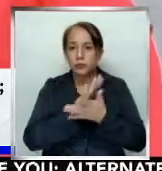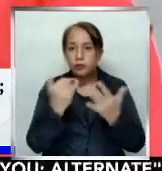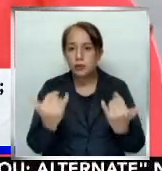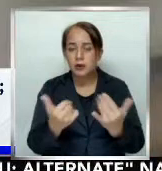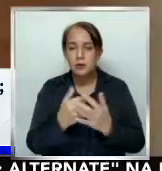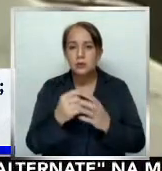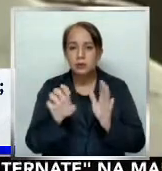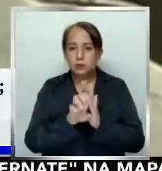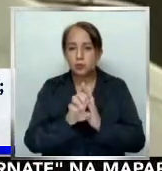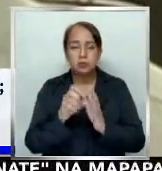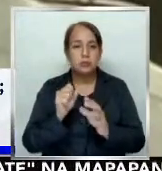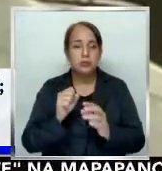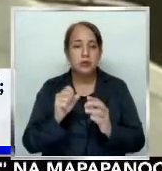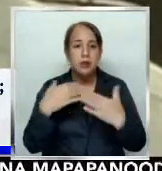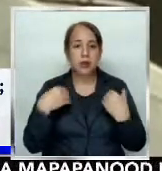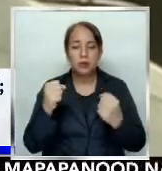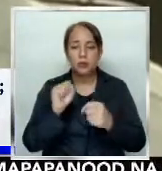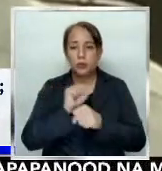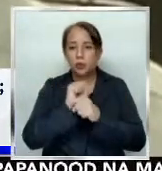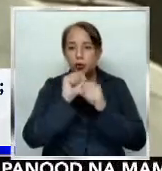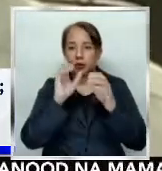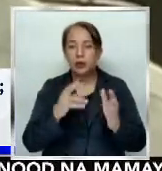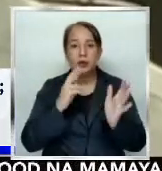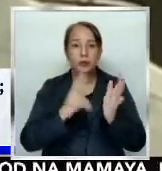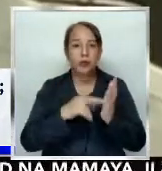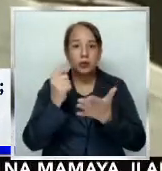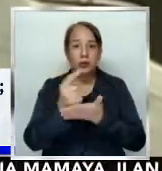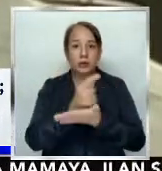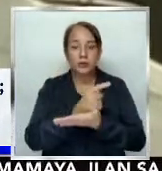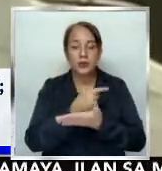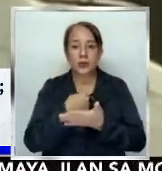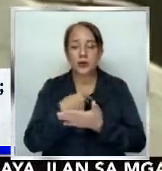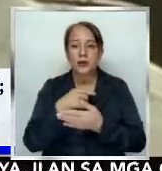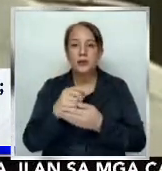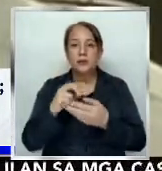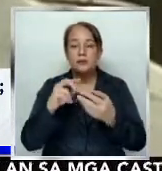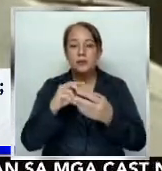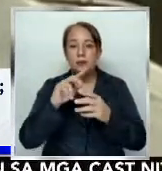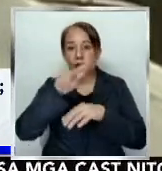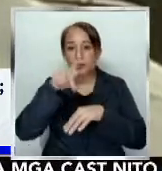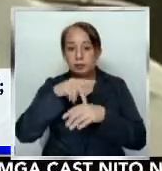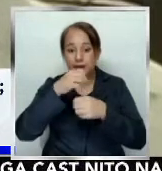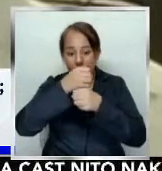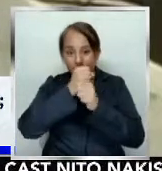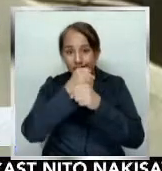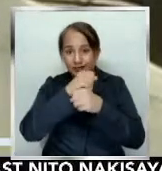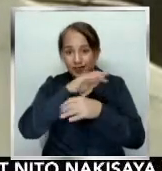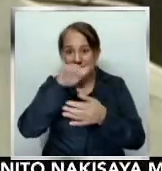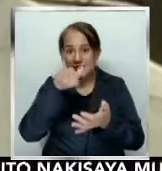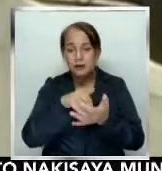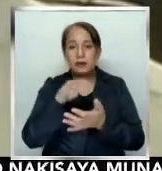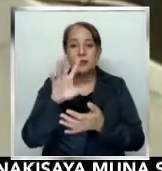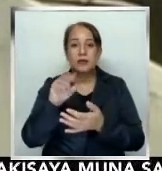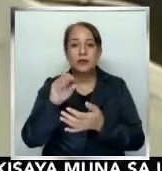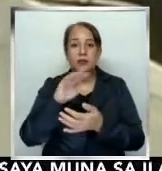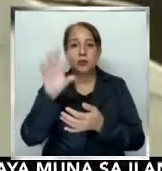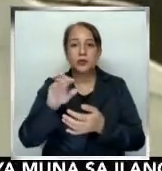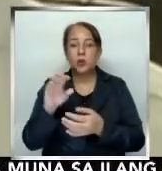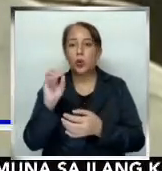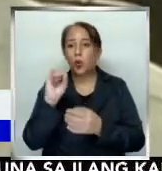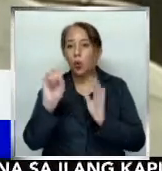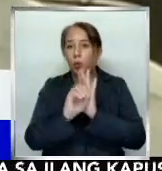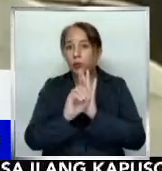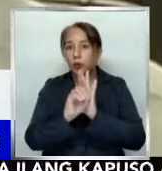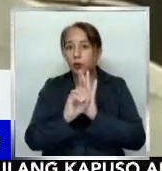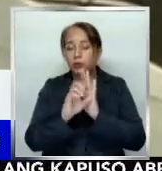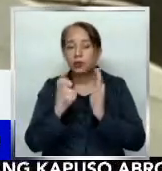healthcare workers? Ang report last week ng Philippine Genome Center, 60% na ng samples ay Omicron. At alam naming